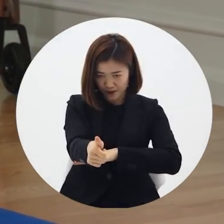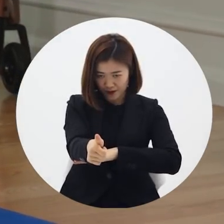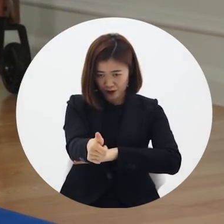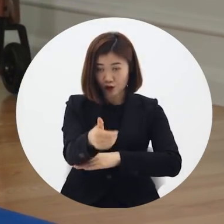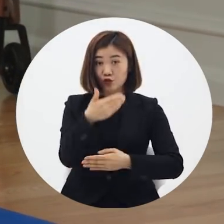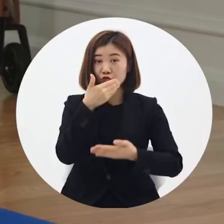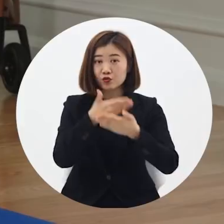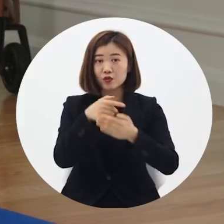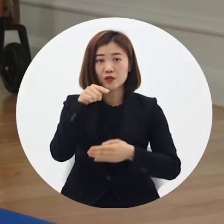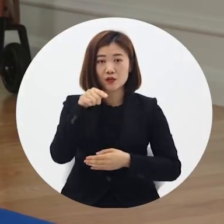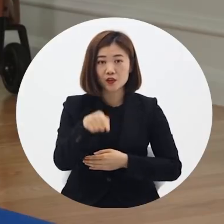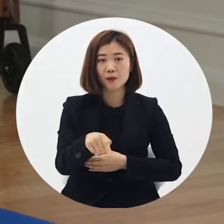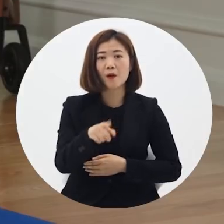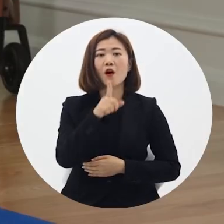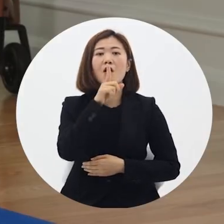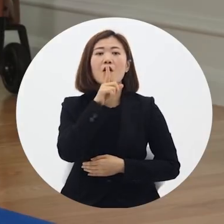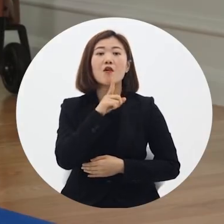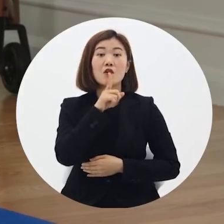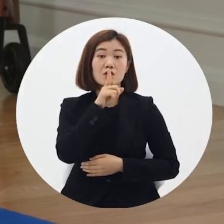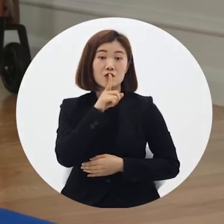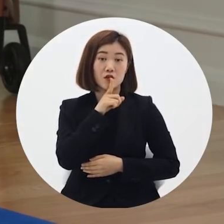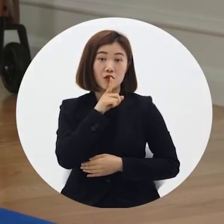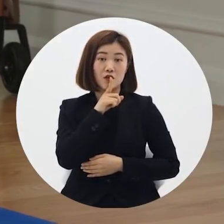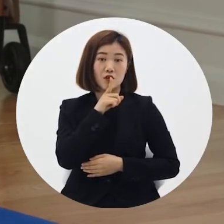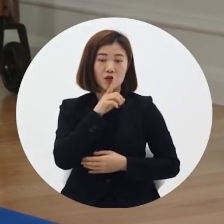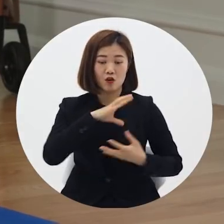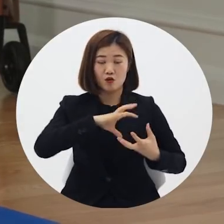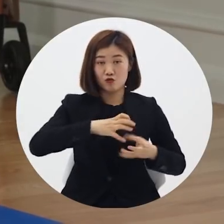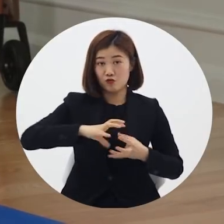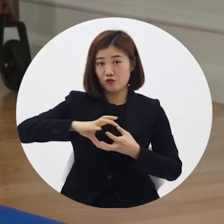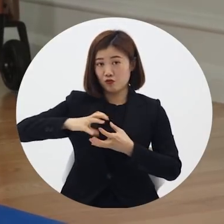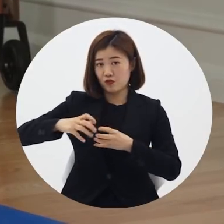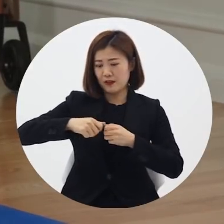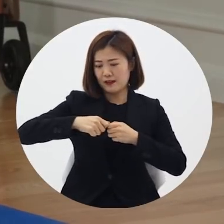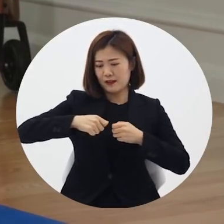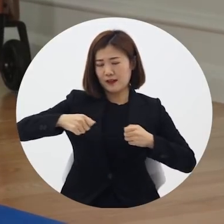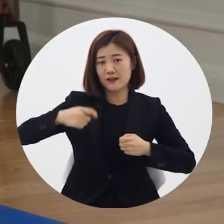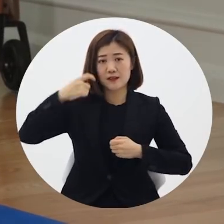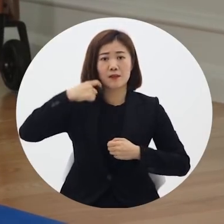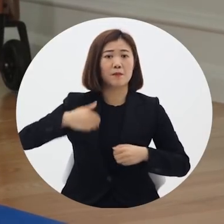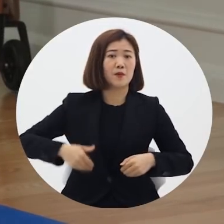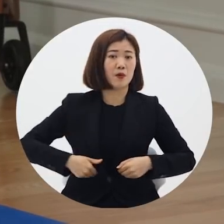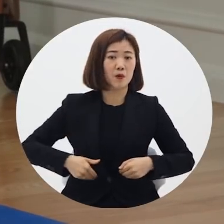포인트는 엉덩이에 있는 근육이 당기는 느낌이 나야 합니다.